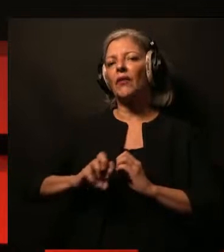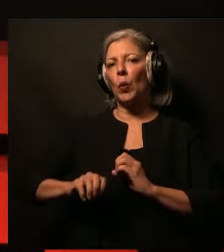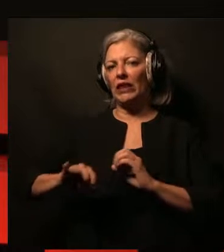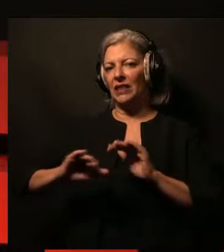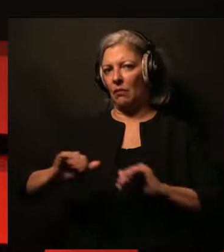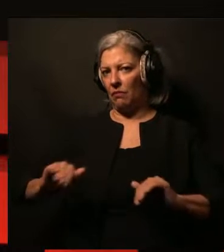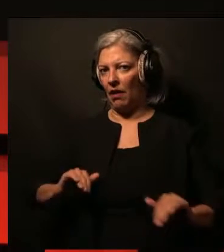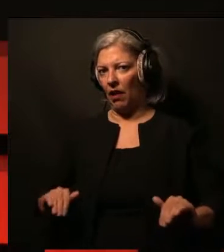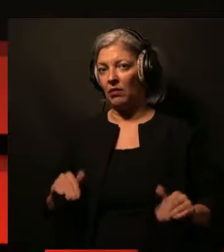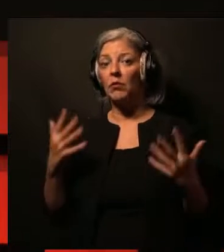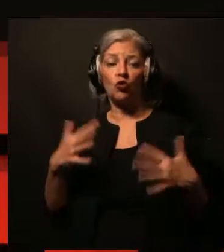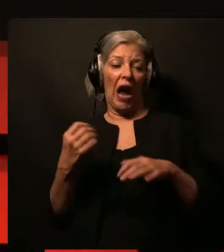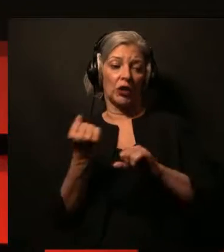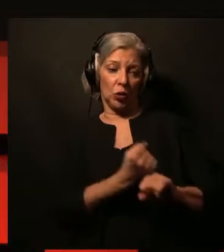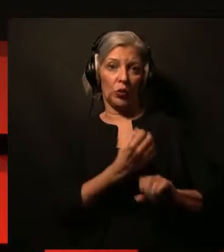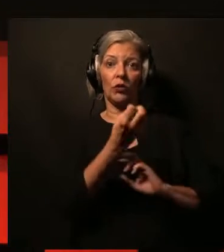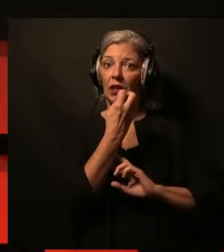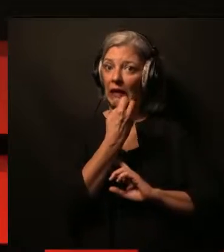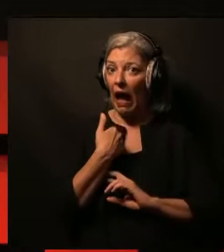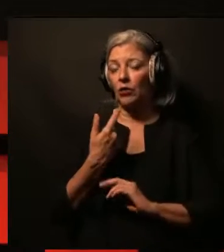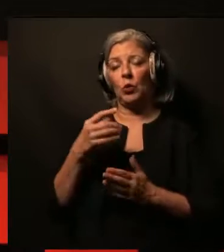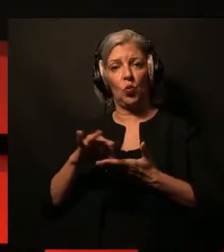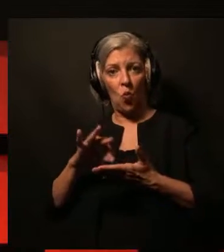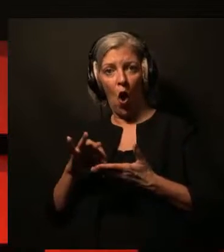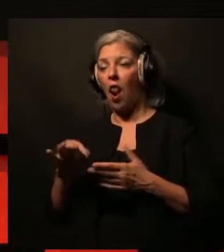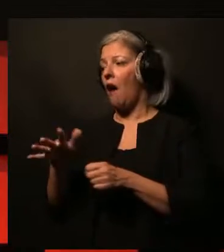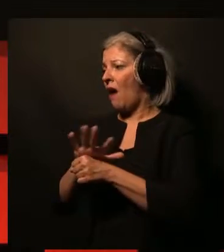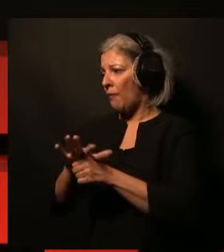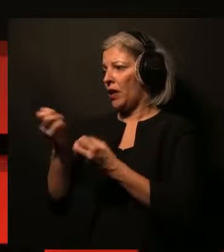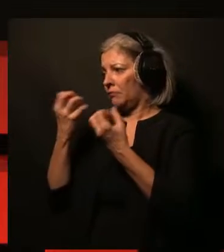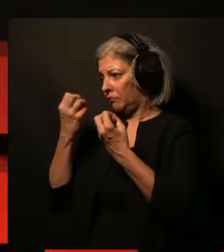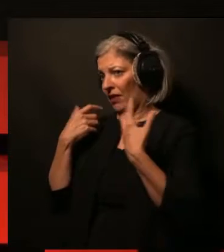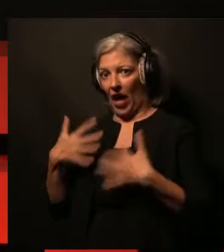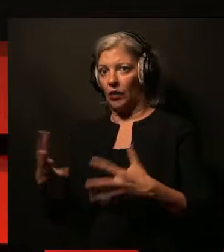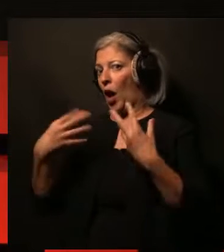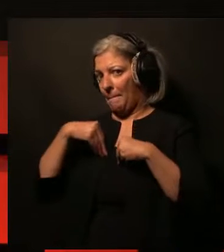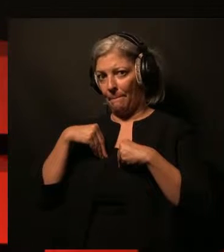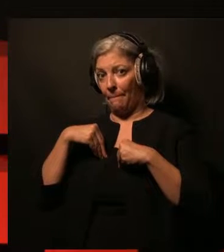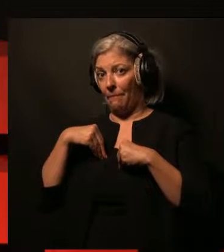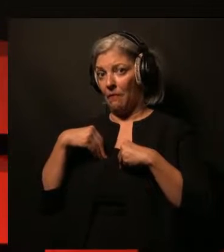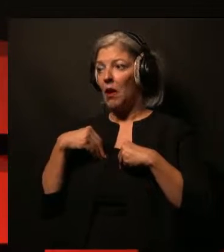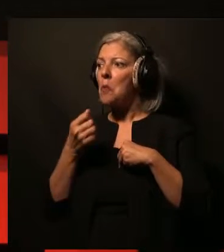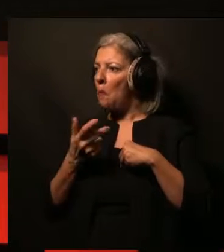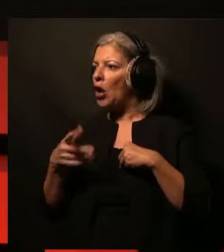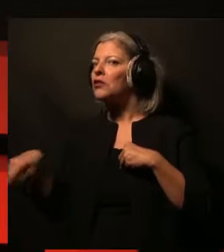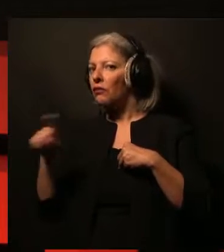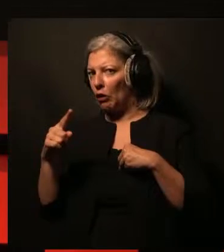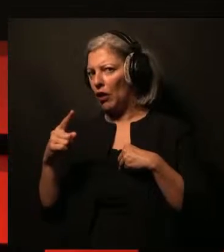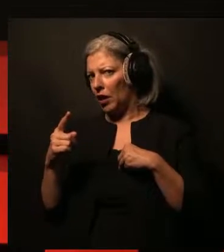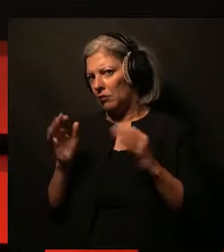istituzioni al lavoro a scuola in famiglia e so che molti di voi la